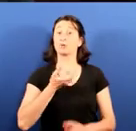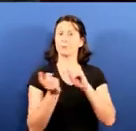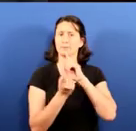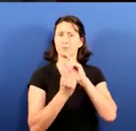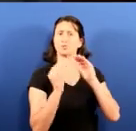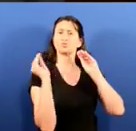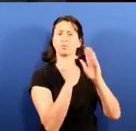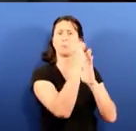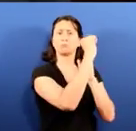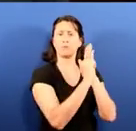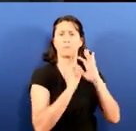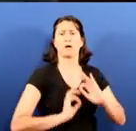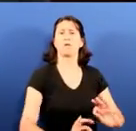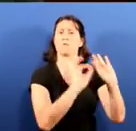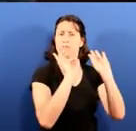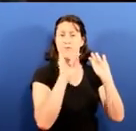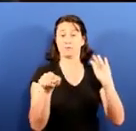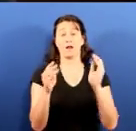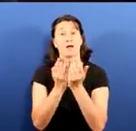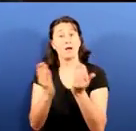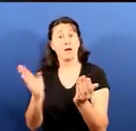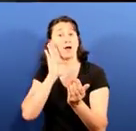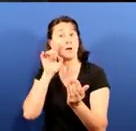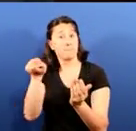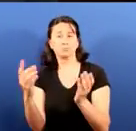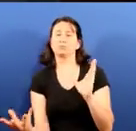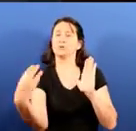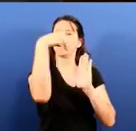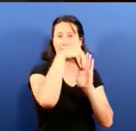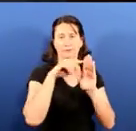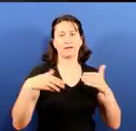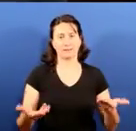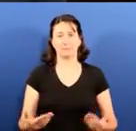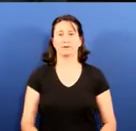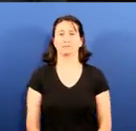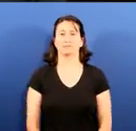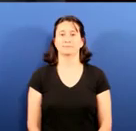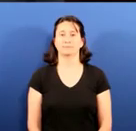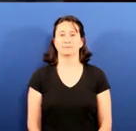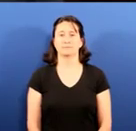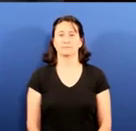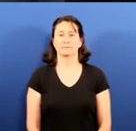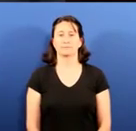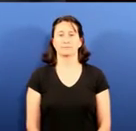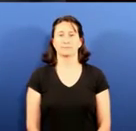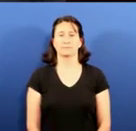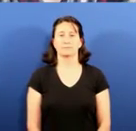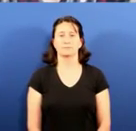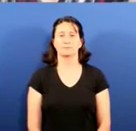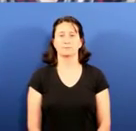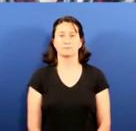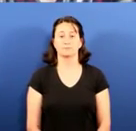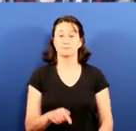dago. Programazio horretan emanaldiak, kontzertuak, hitzaldiak eta Unamuno ibili zen lekuetara egindako